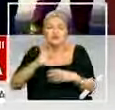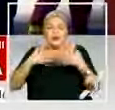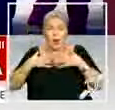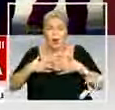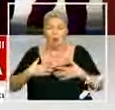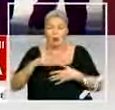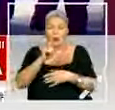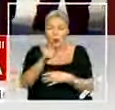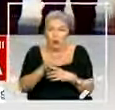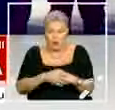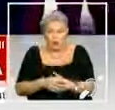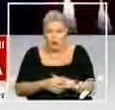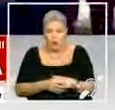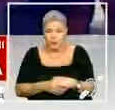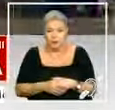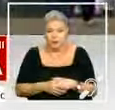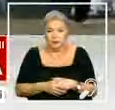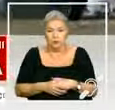suprafața corpului.